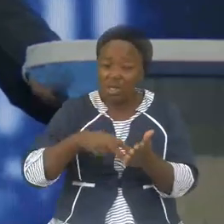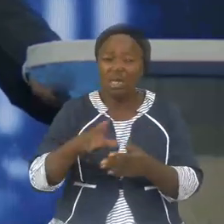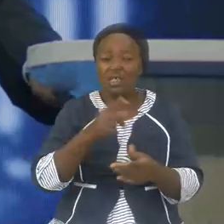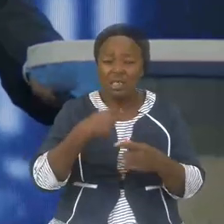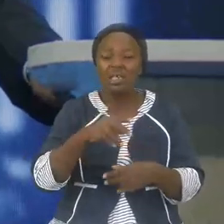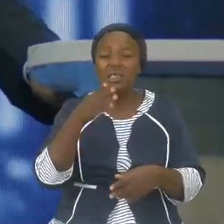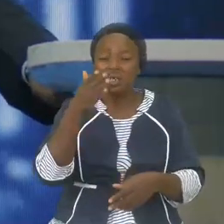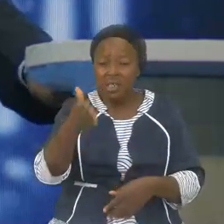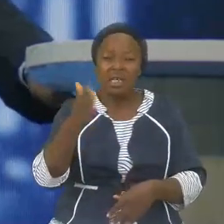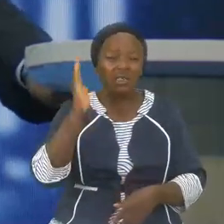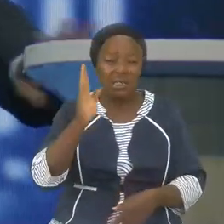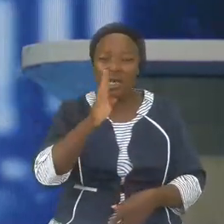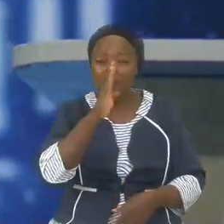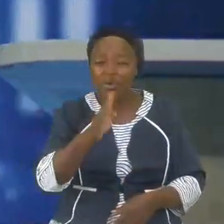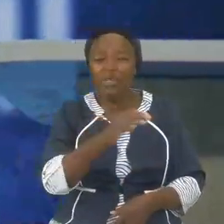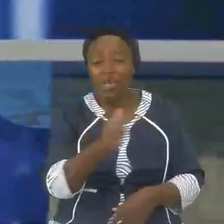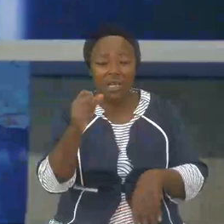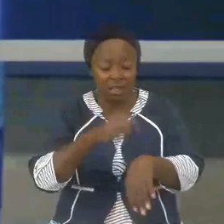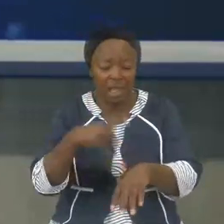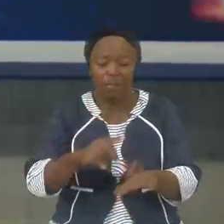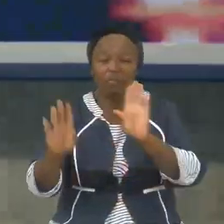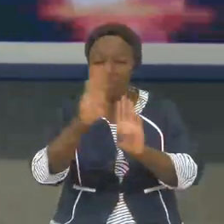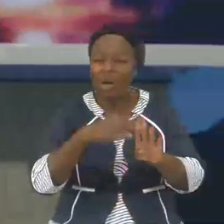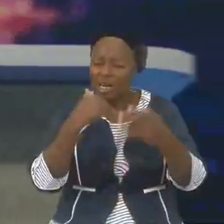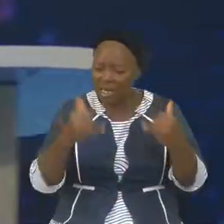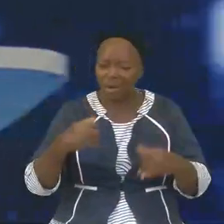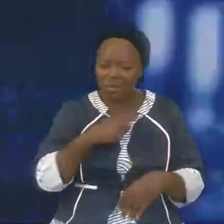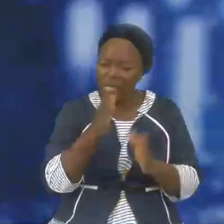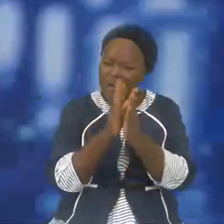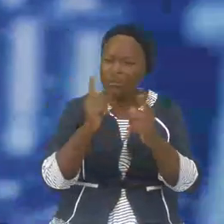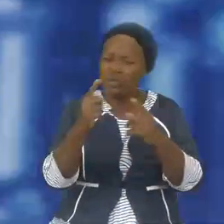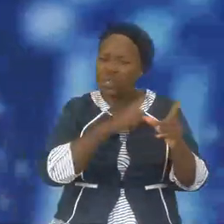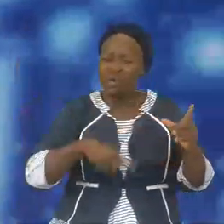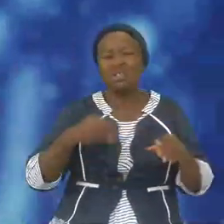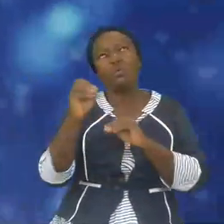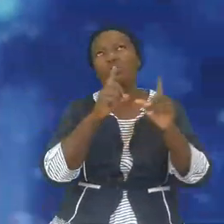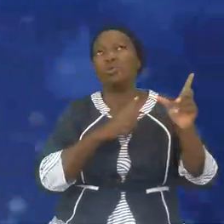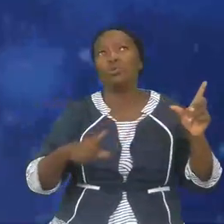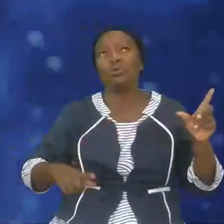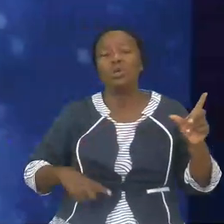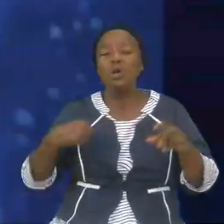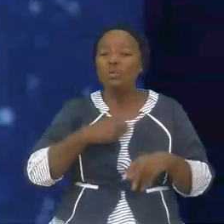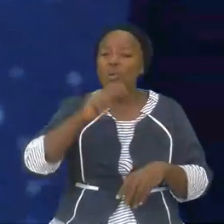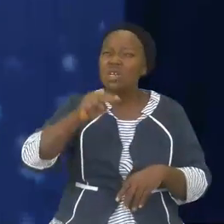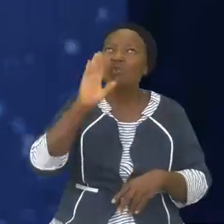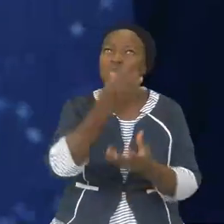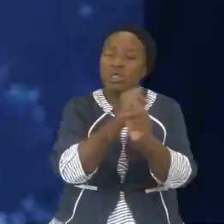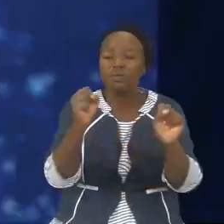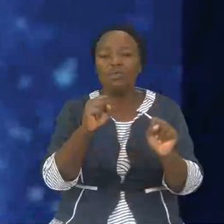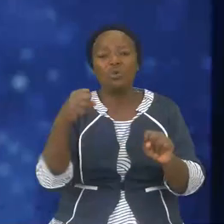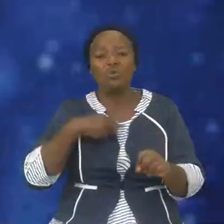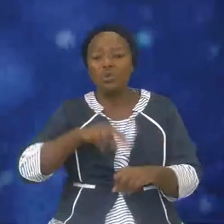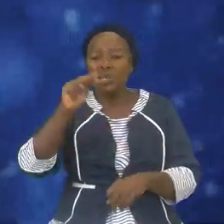lu, qu'il y aura un temps de détresse. Et maintenant, nous prions le Seigneur, nous disons, Seigneur, nous avons besoin de